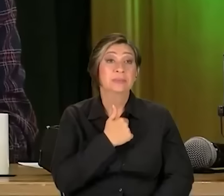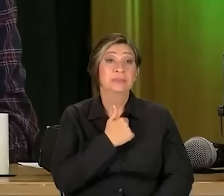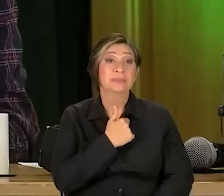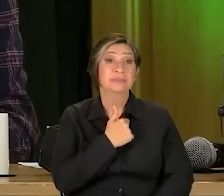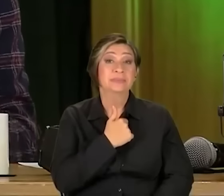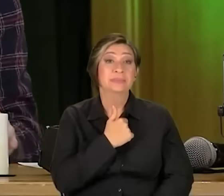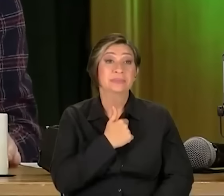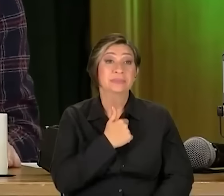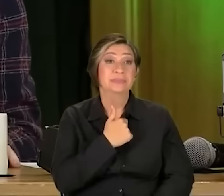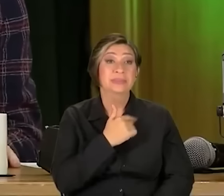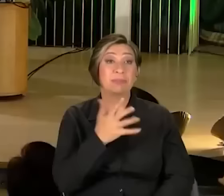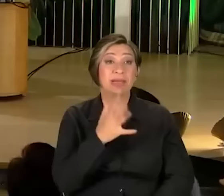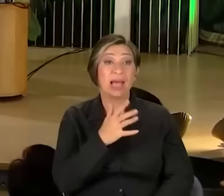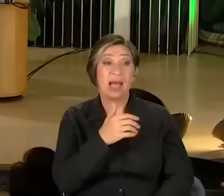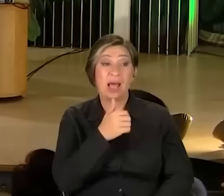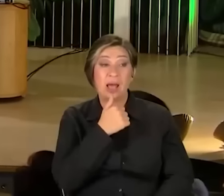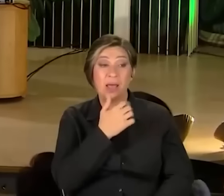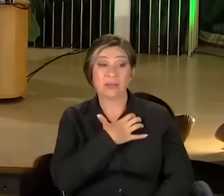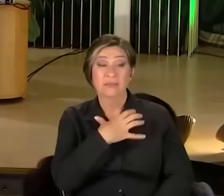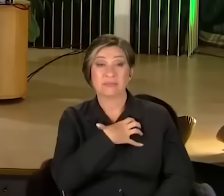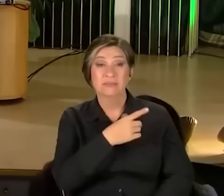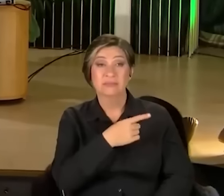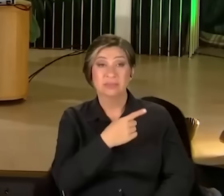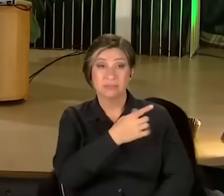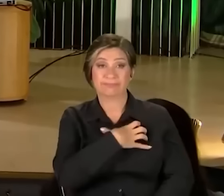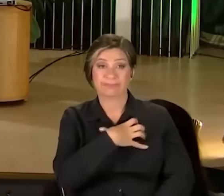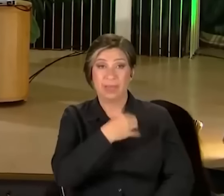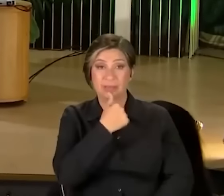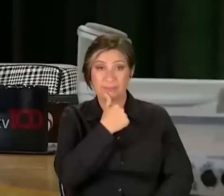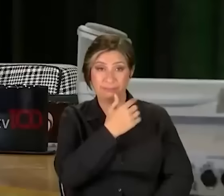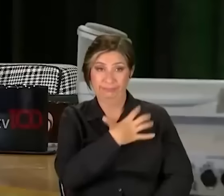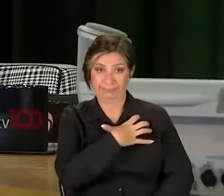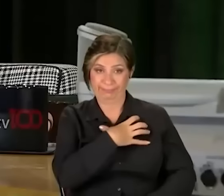seni adamımız yaptık. Sen bizim adamımızsın.